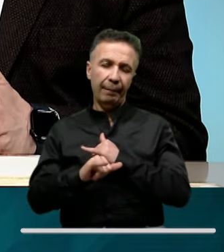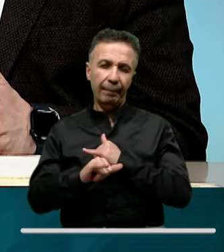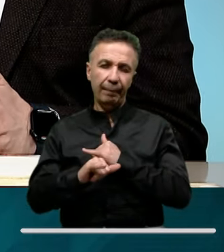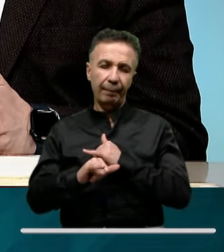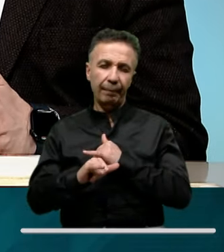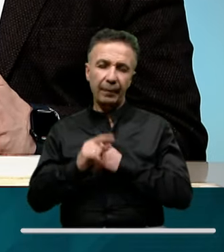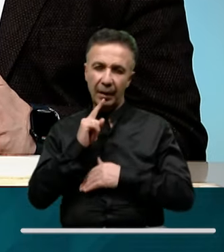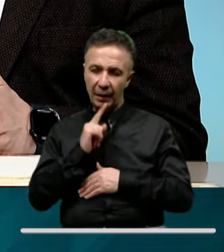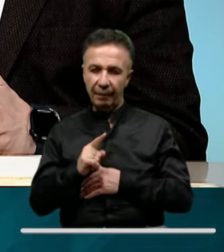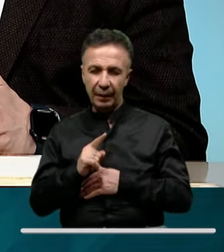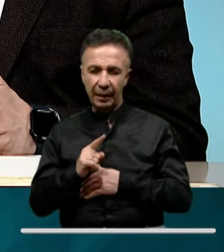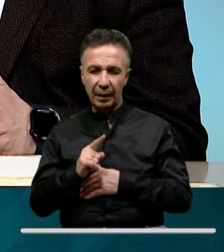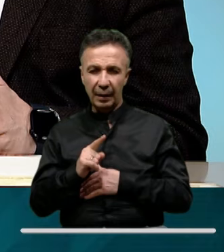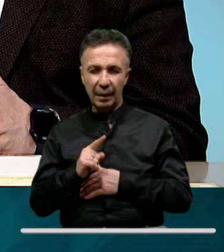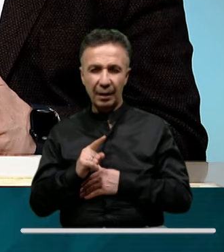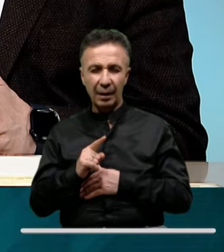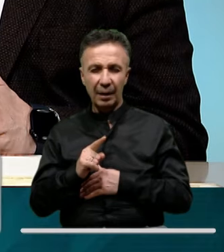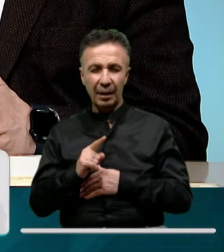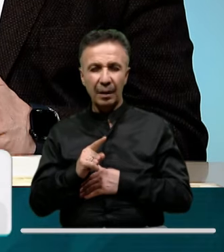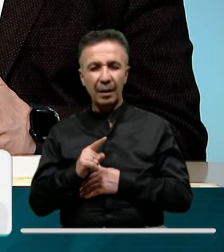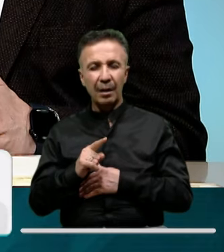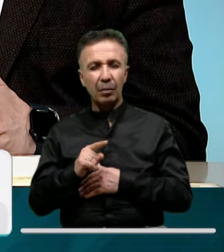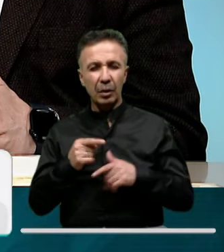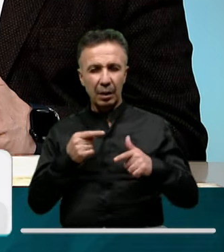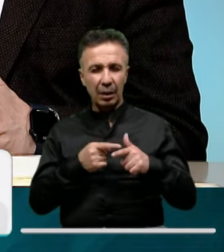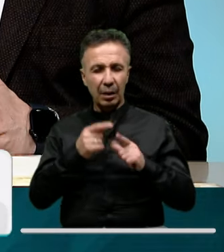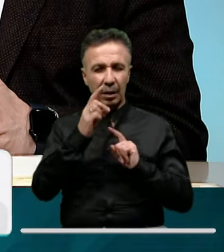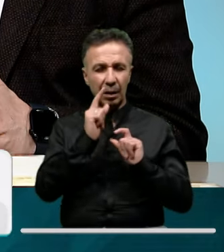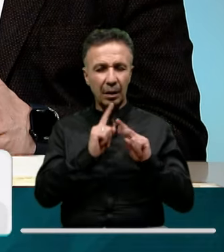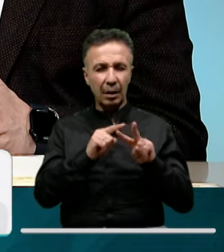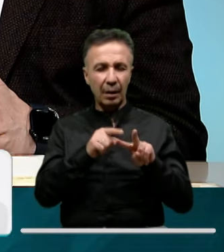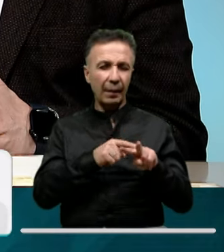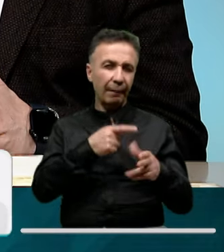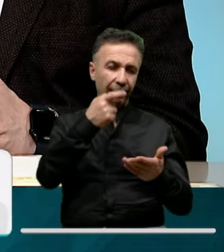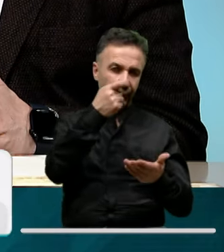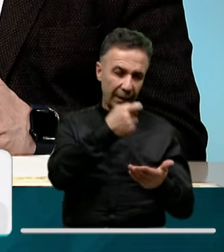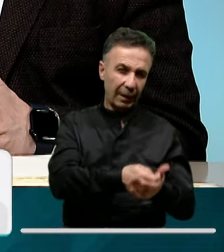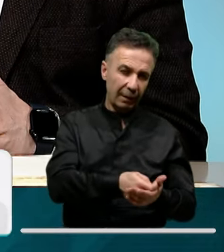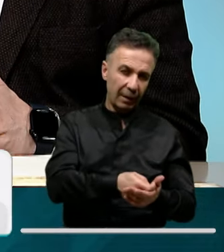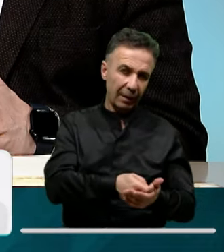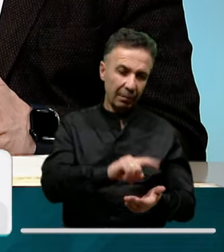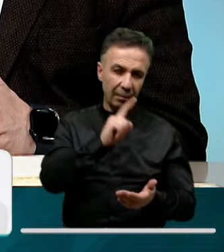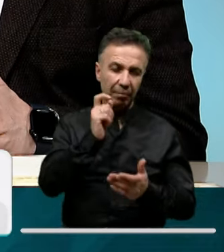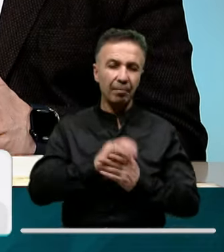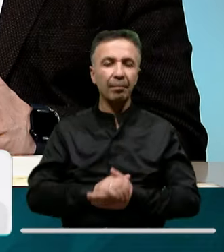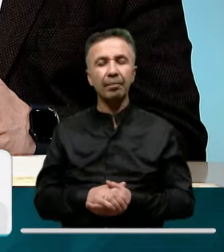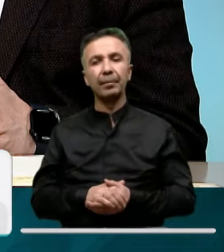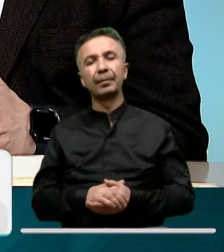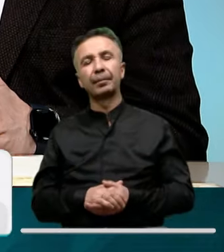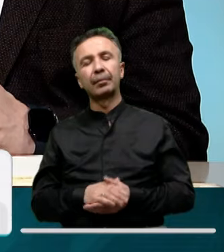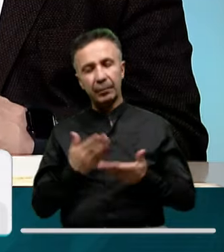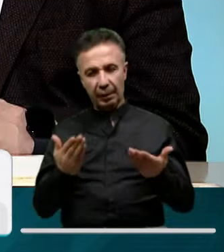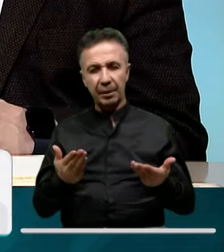bir yığın borçları var. Hısım akrabası da diyor ki ya bu insanın eşi, çocukları ya tutamadığı ne var? Oruçları var. Bunların fidyesini verebilir miyiz?